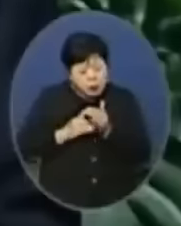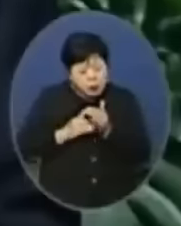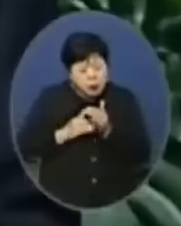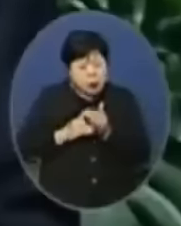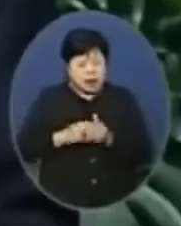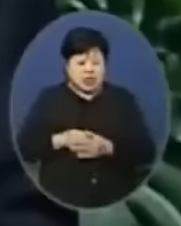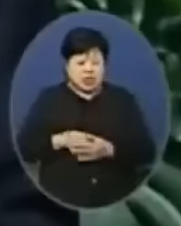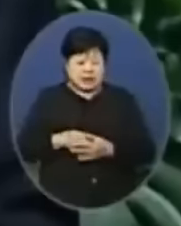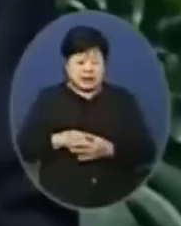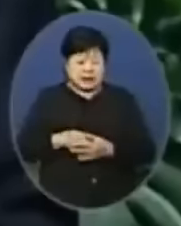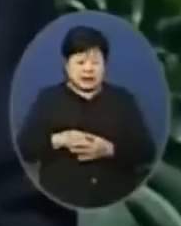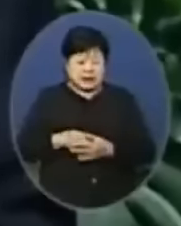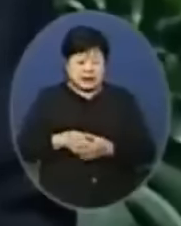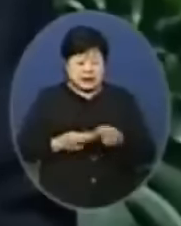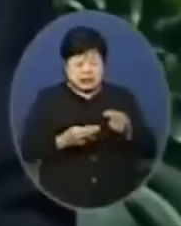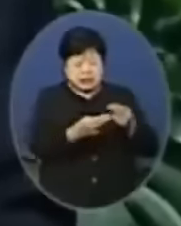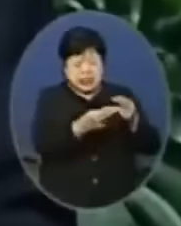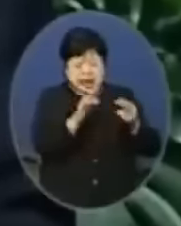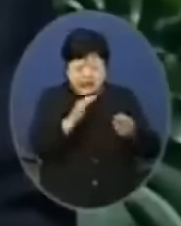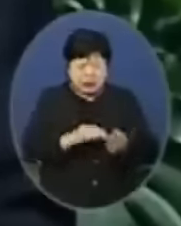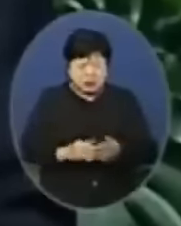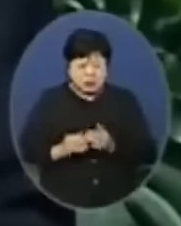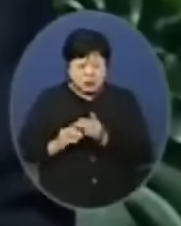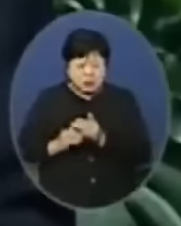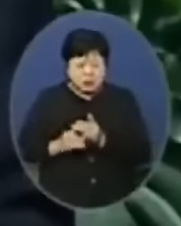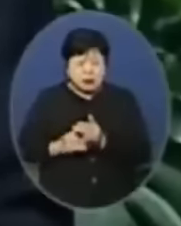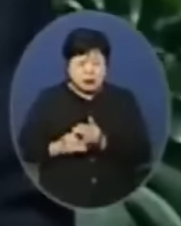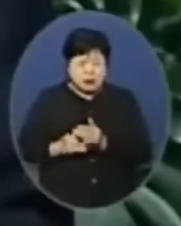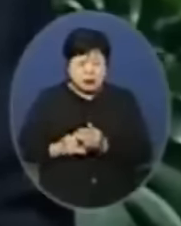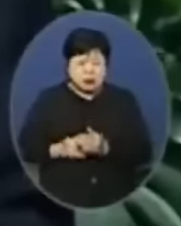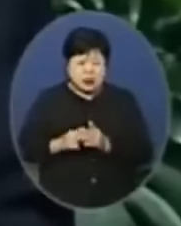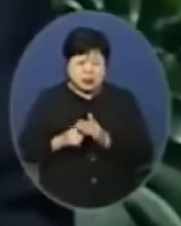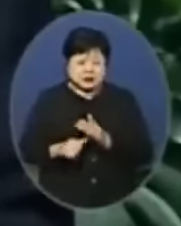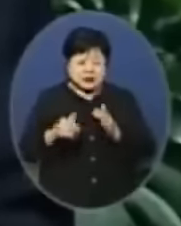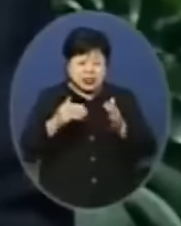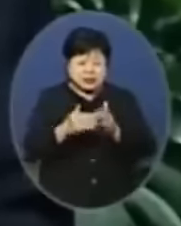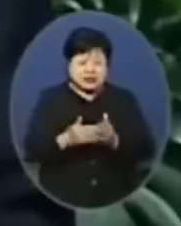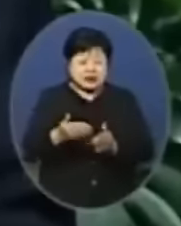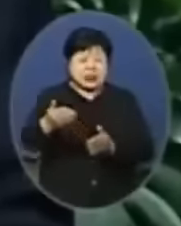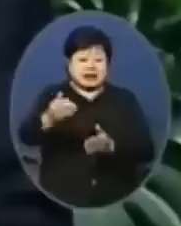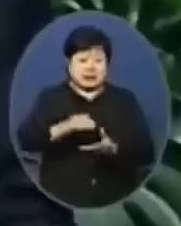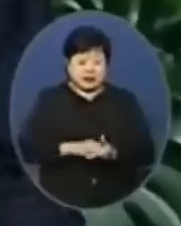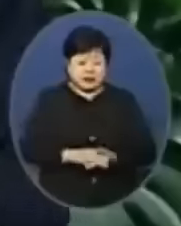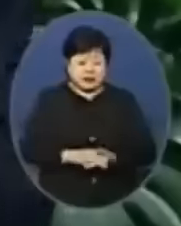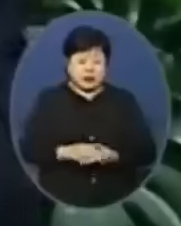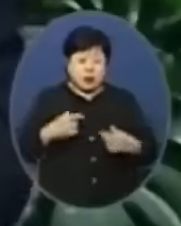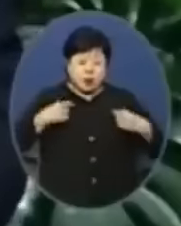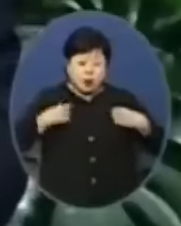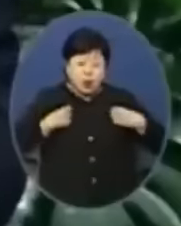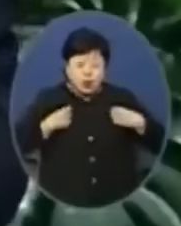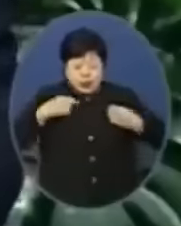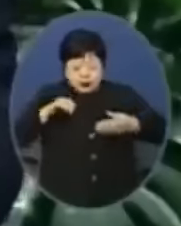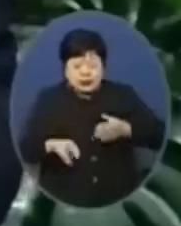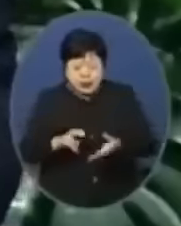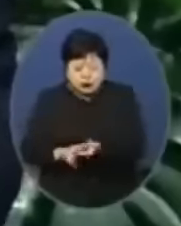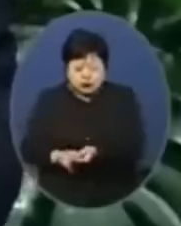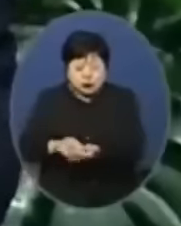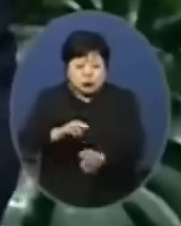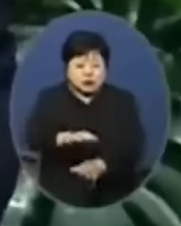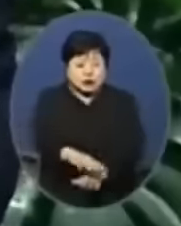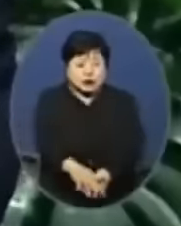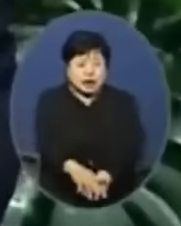갖다가 예금을 하라는 것을 신방을 하고 난 다음 시간이 쉴 때가 있다고 옷 밑에